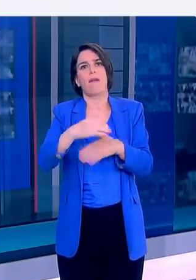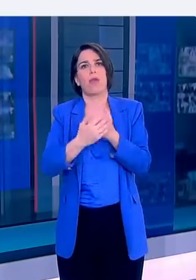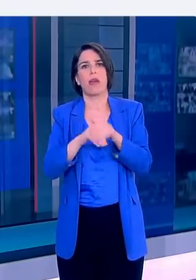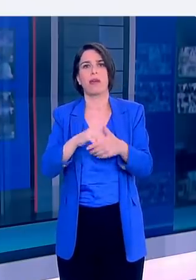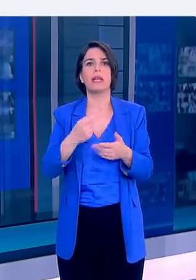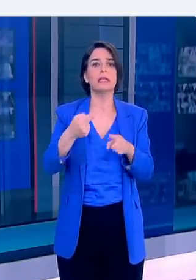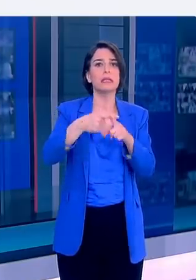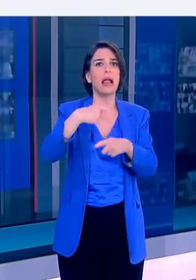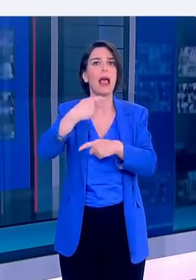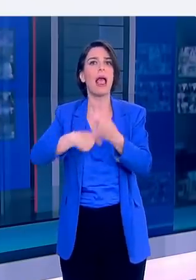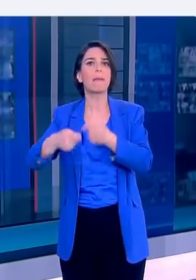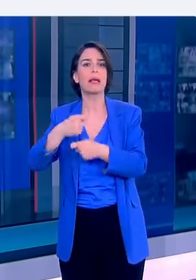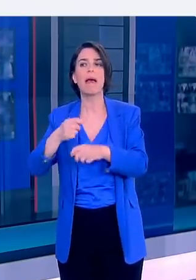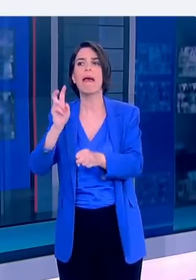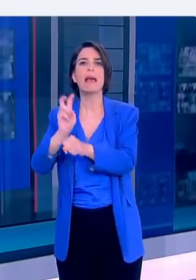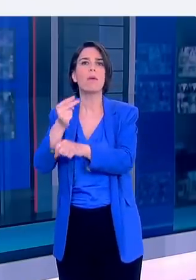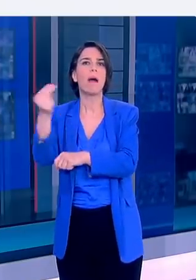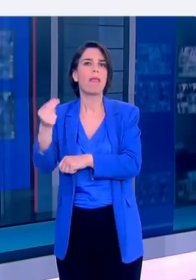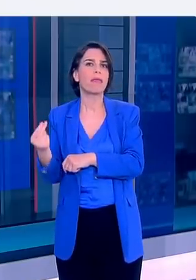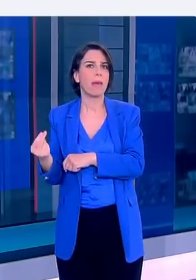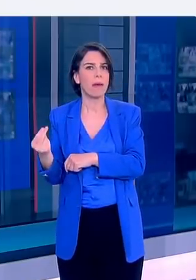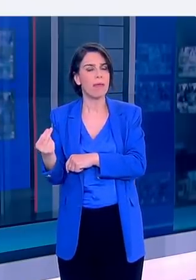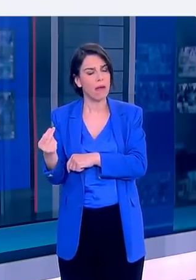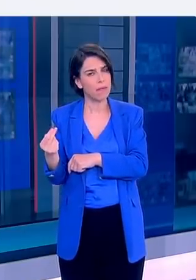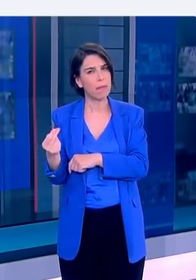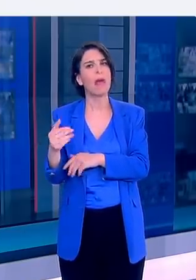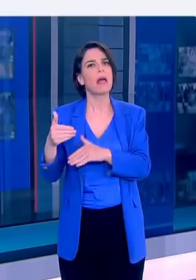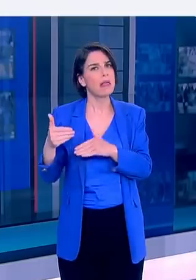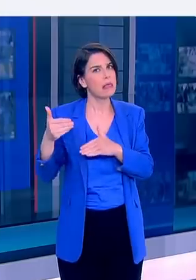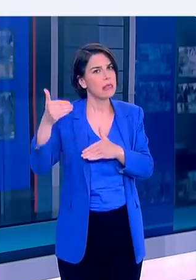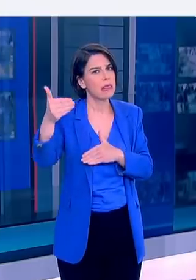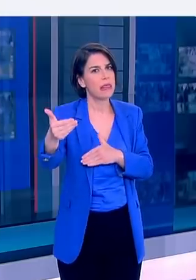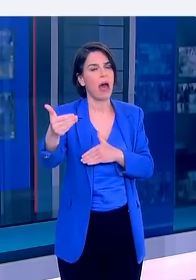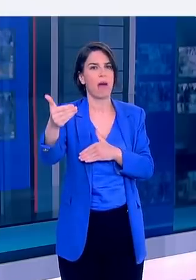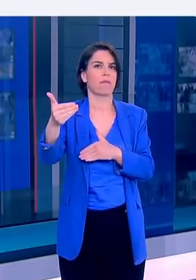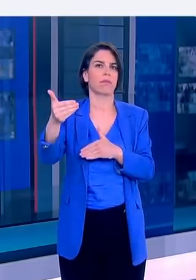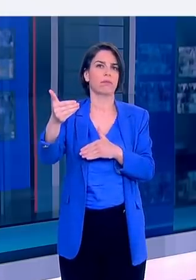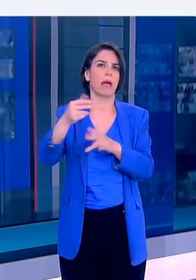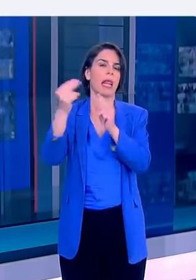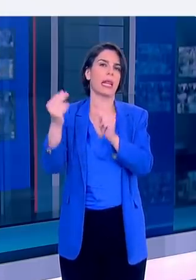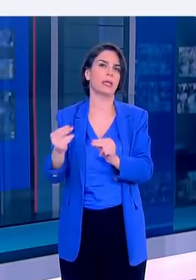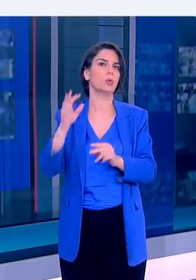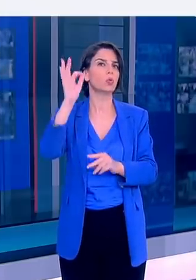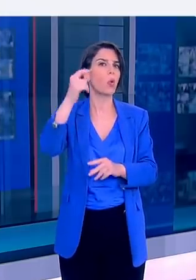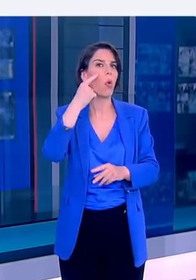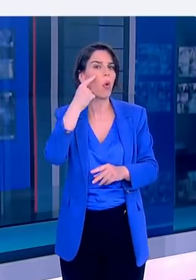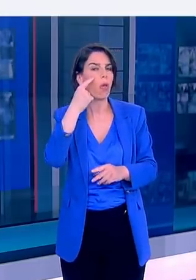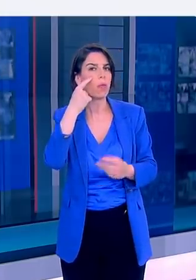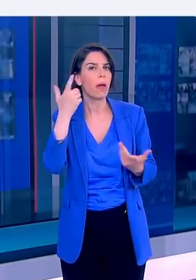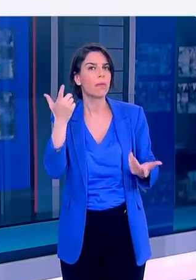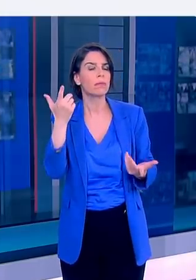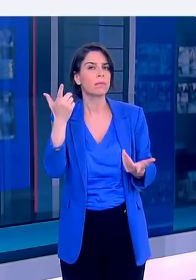την επιχείρηση. Τα υπόλοιπα είναι ζητήματα τα οποία θα πάρουν τον χρόνο τους προκειμένου να μπορέσουν